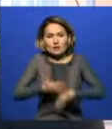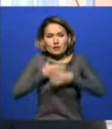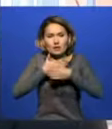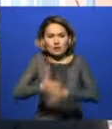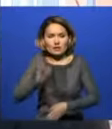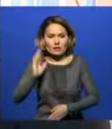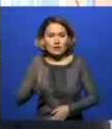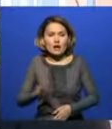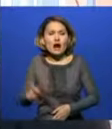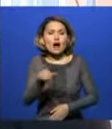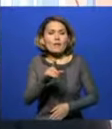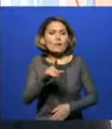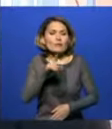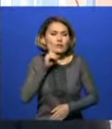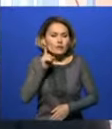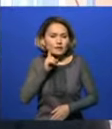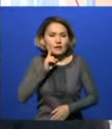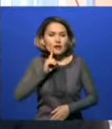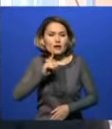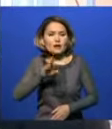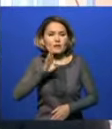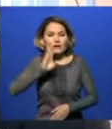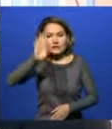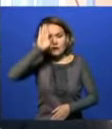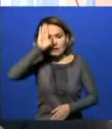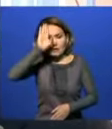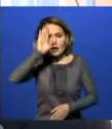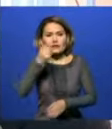мүмкіндік. Жақсы балалар осы жерден жеңіп